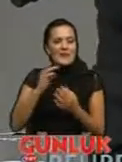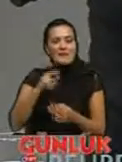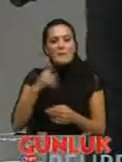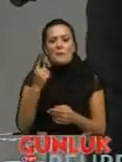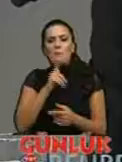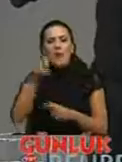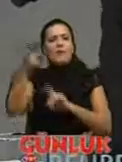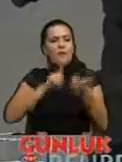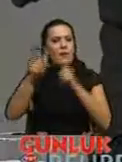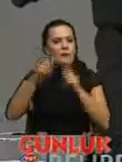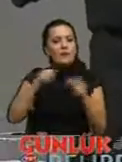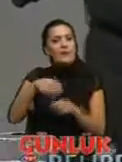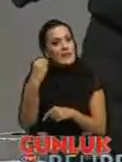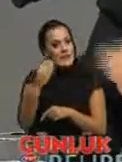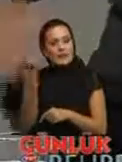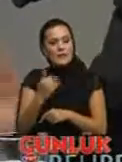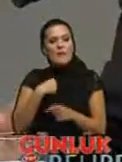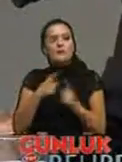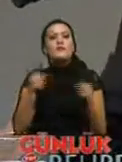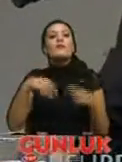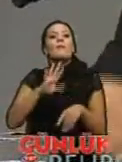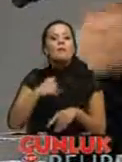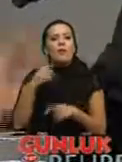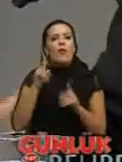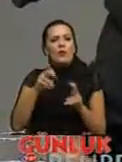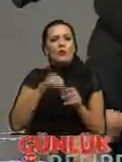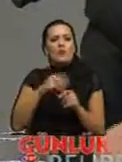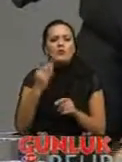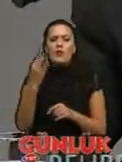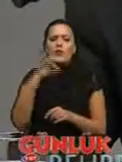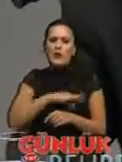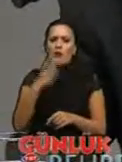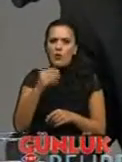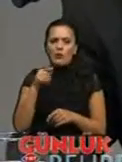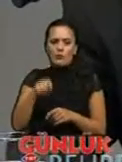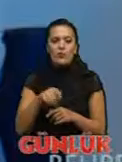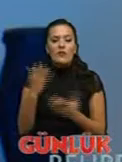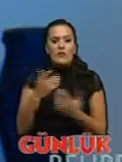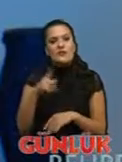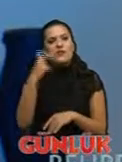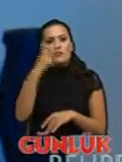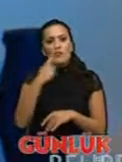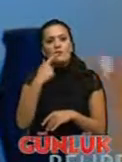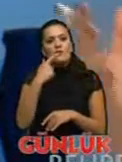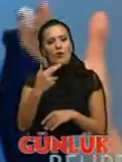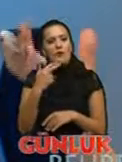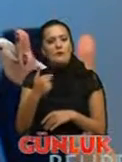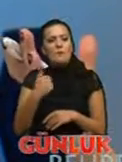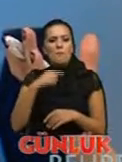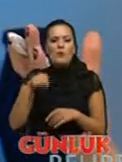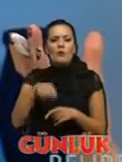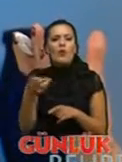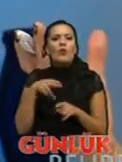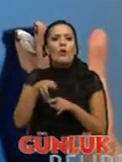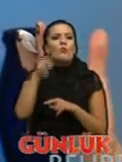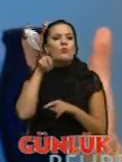bağıracak, çağıracak. Bunlar iyi şeylerdir. Yani ben uzatmayayım diye konuş yapıyorum. Bunun çok yararı oldu. Ya da zaten şarkı söyleyecek. Benim de